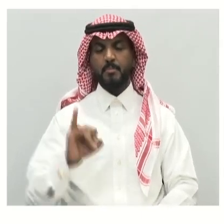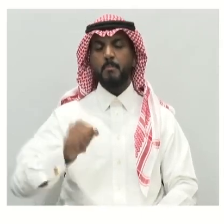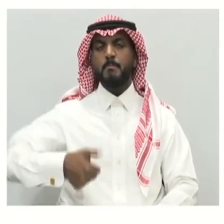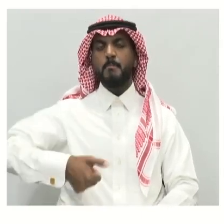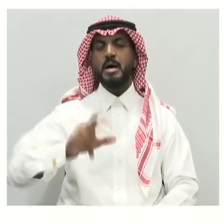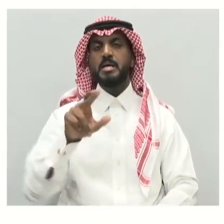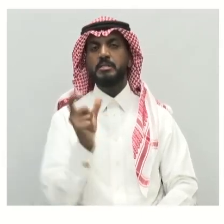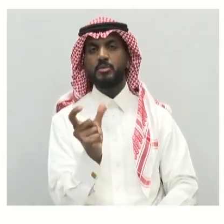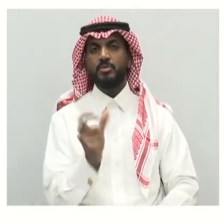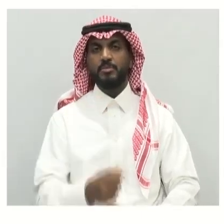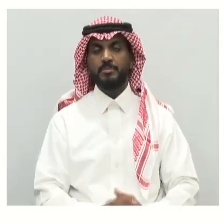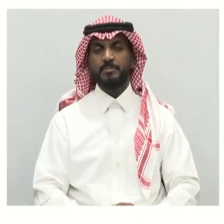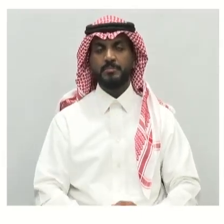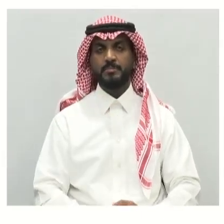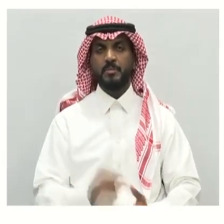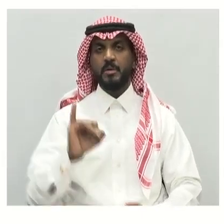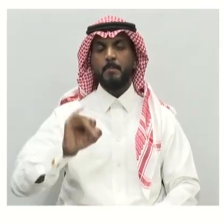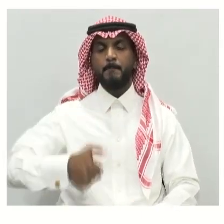مازن مازن